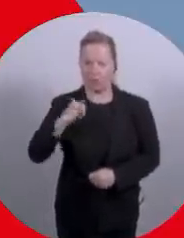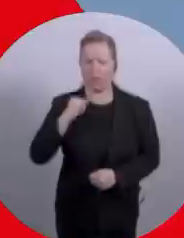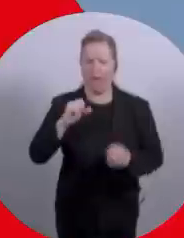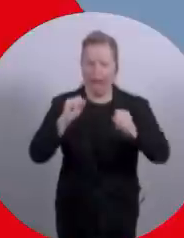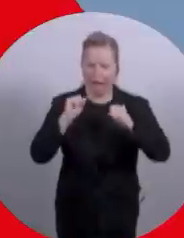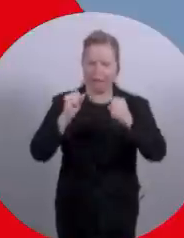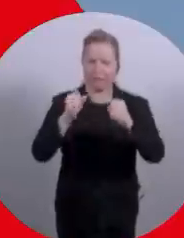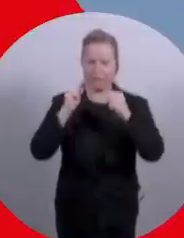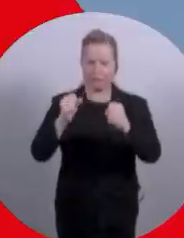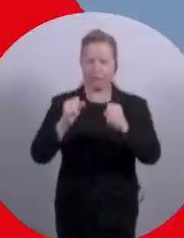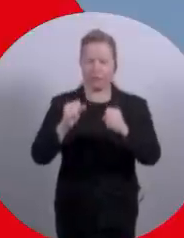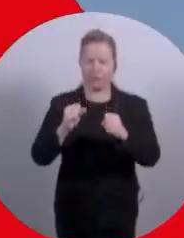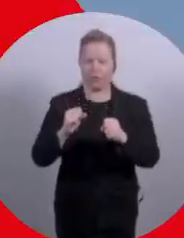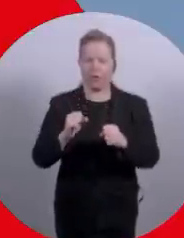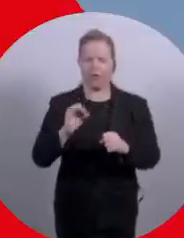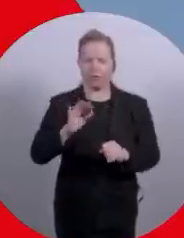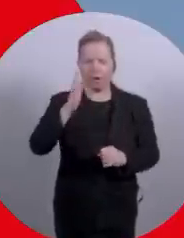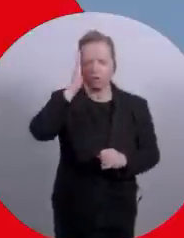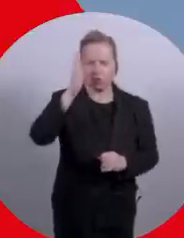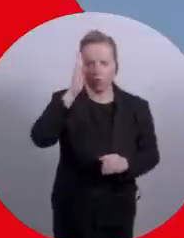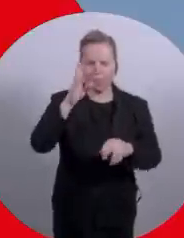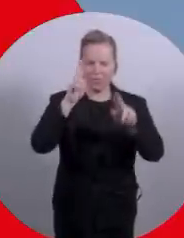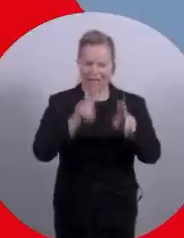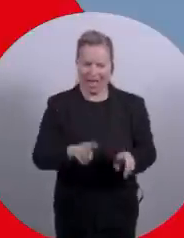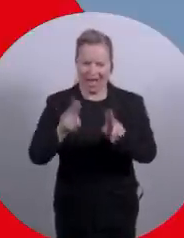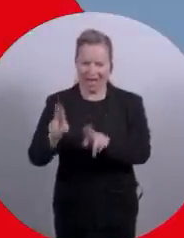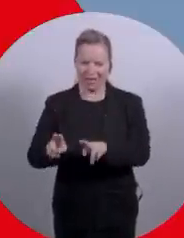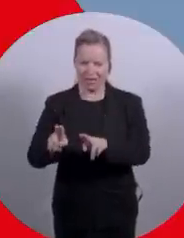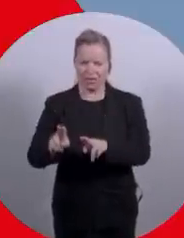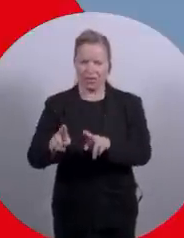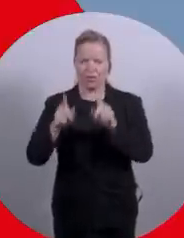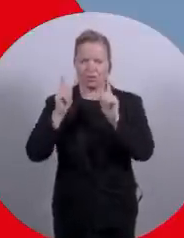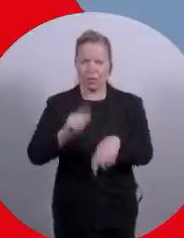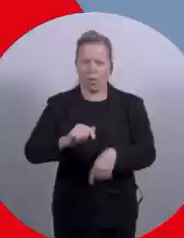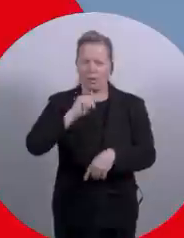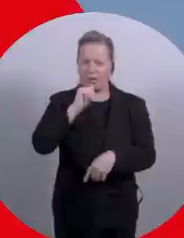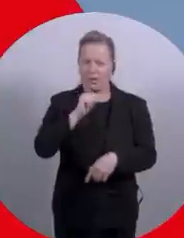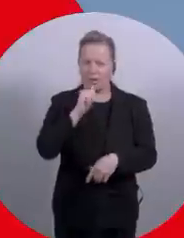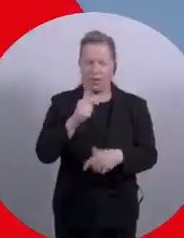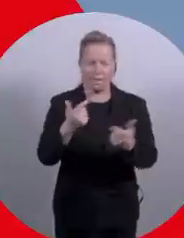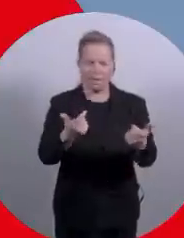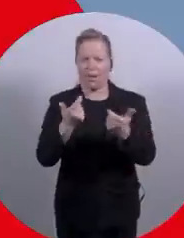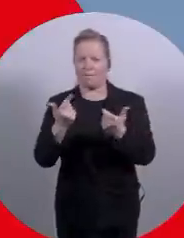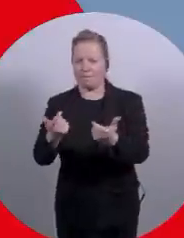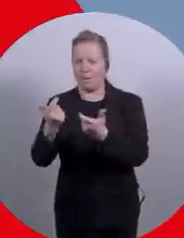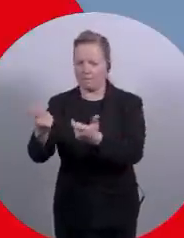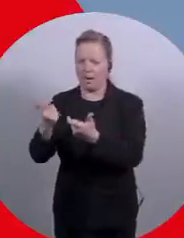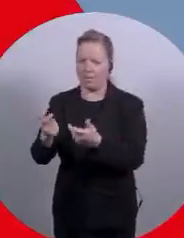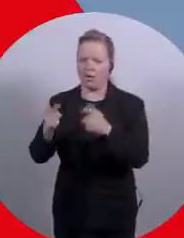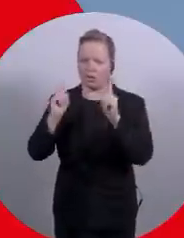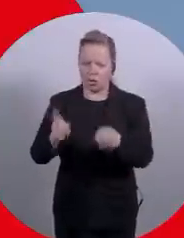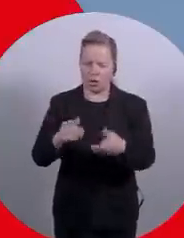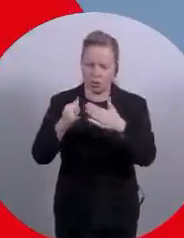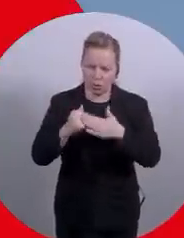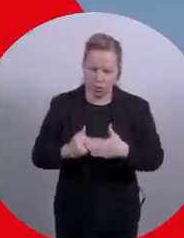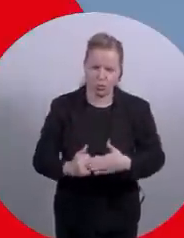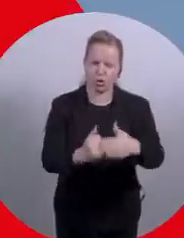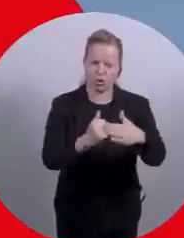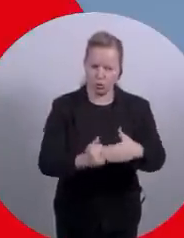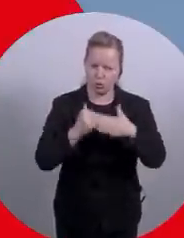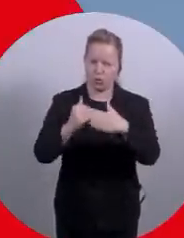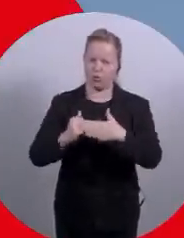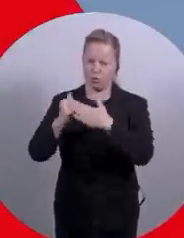für eine gerechte zukunftsein stehen nicht behindert in den Vorgaben und ihren Vorhaben sondern unterstützt werden